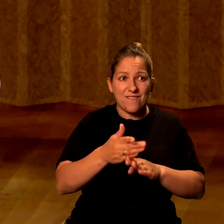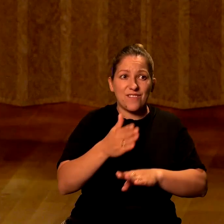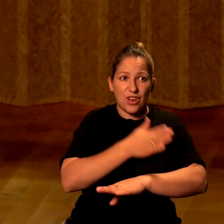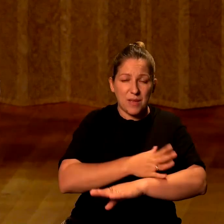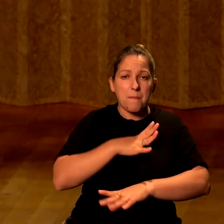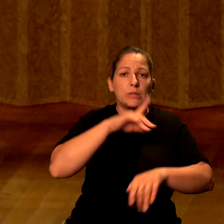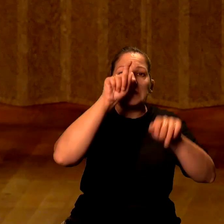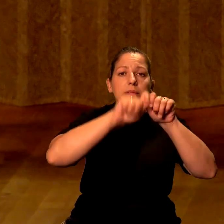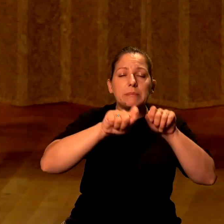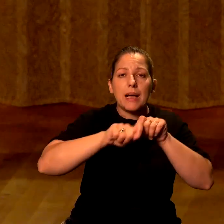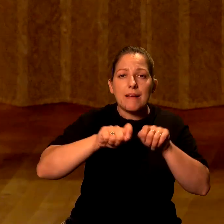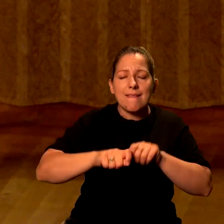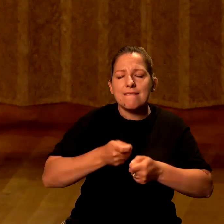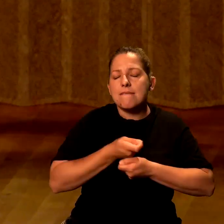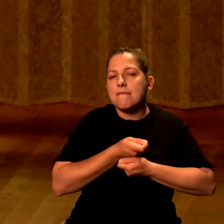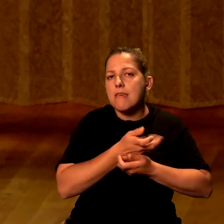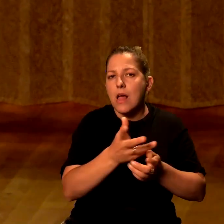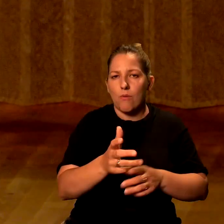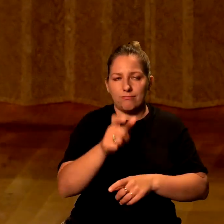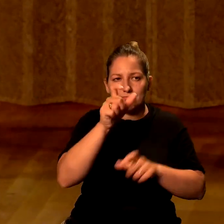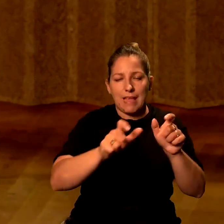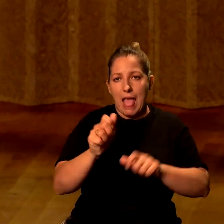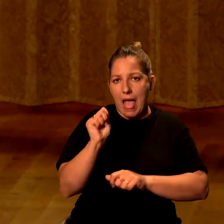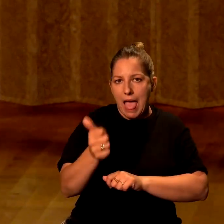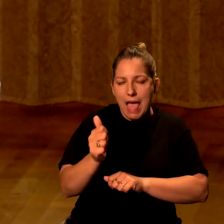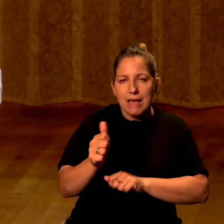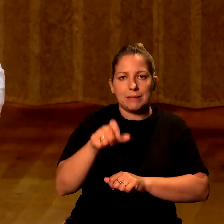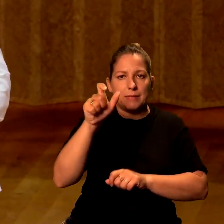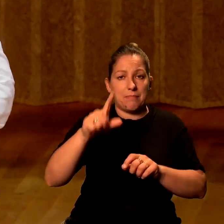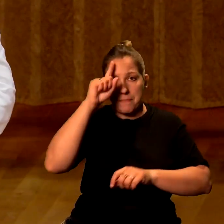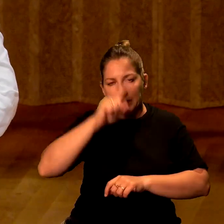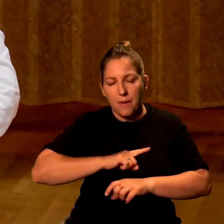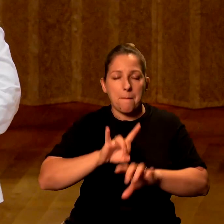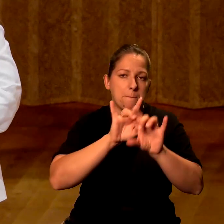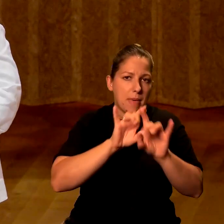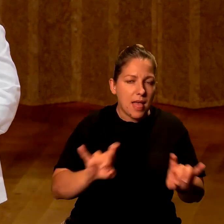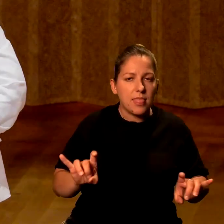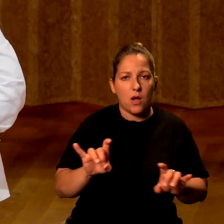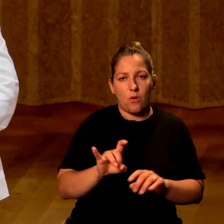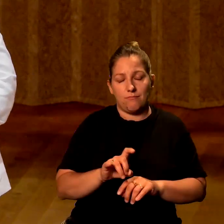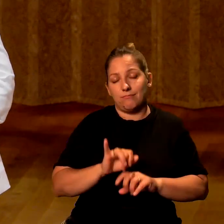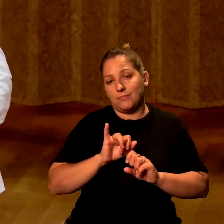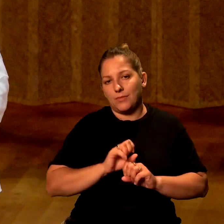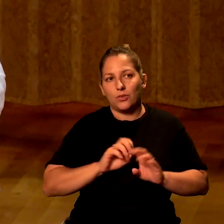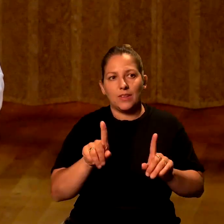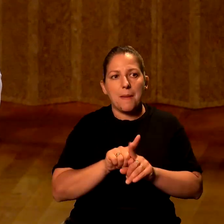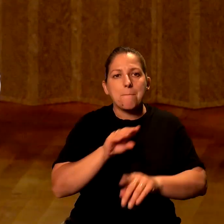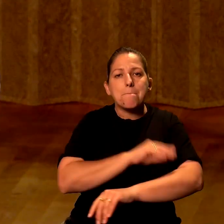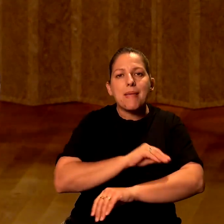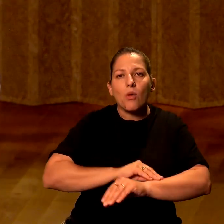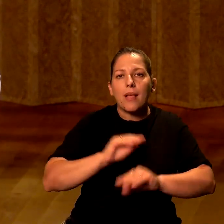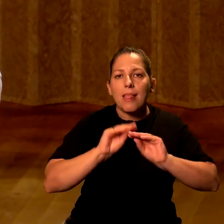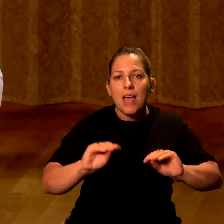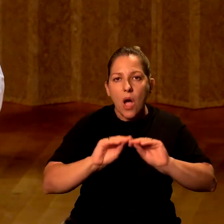był sprawdzany przez wielu, wielu ekspertów z dziedziny psychologii, pedagogiki i oczywiście metodyki